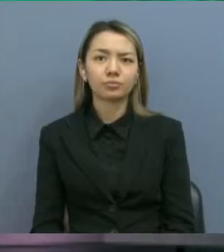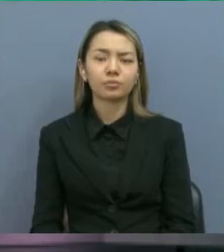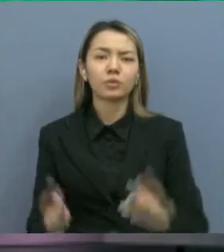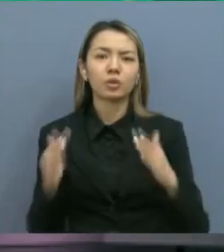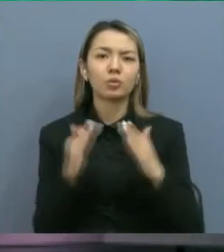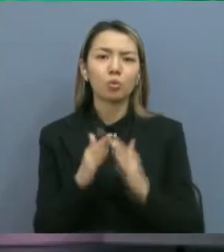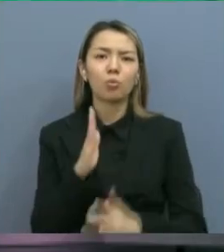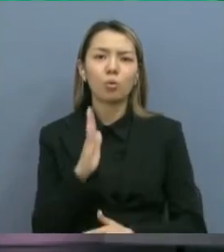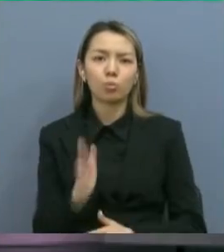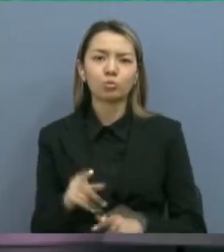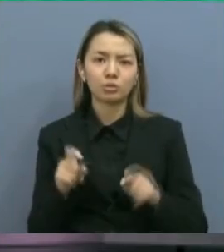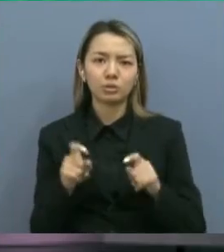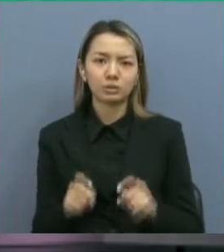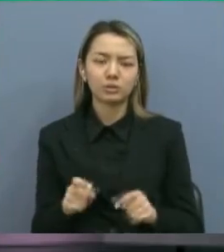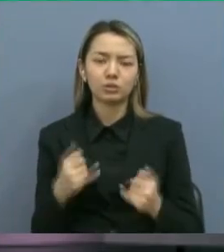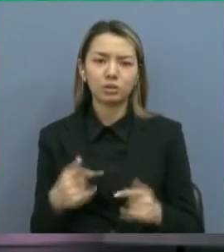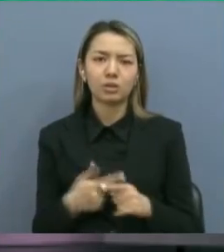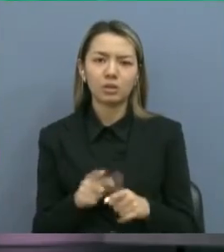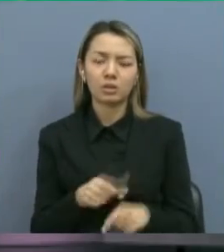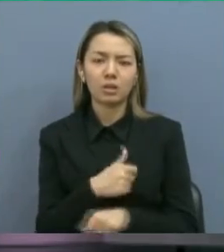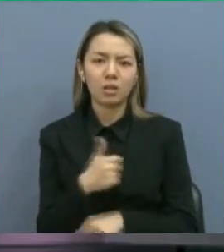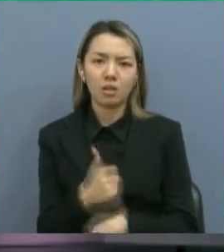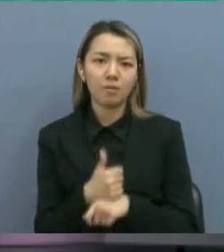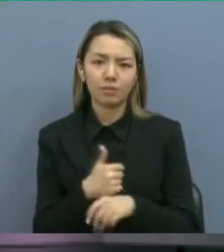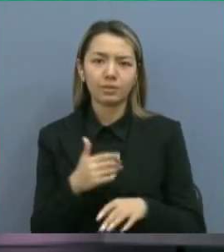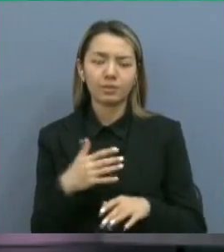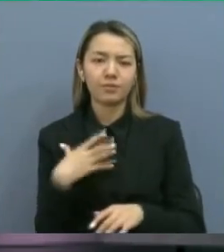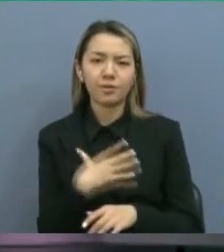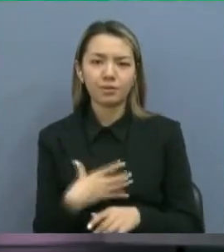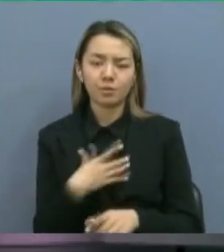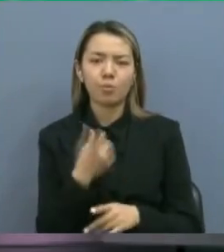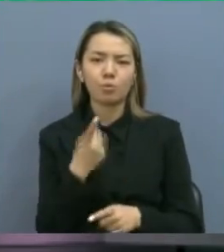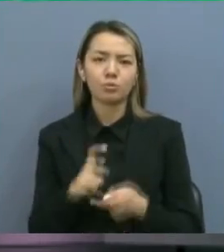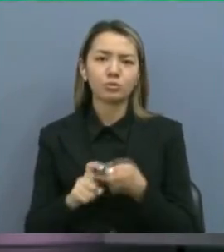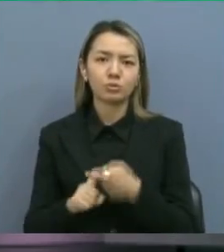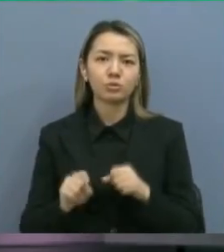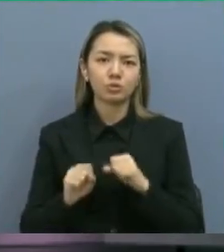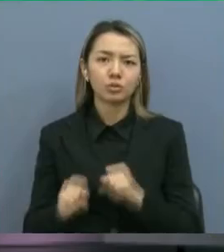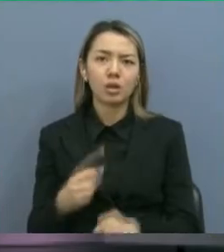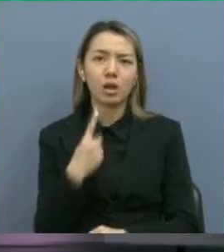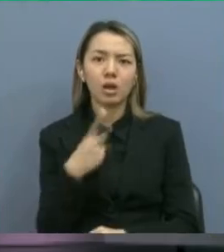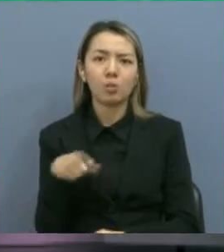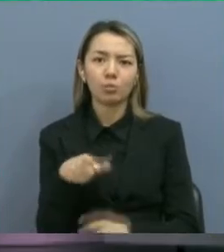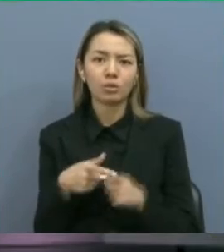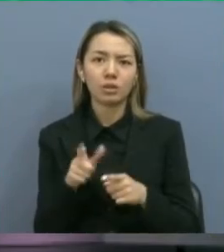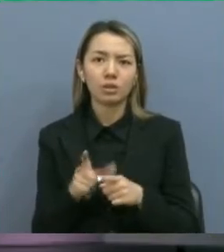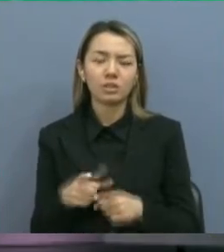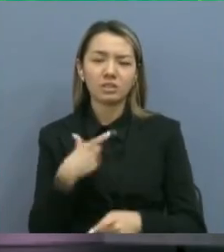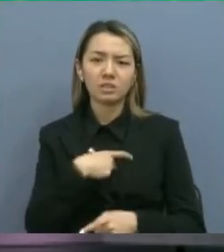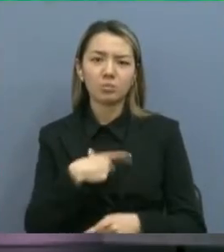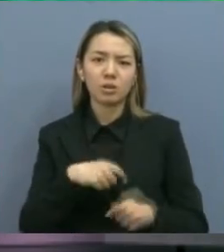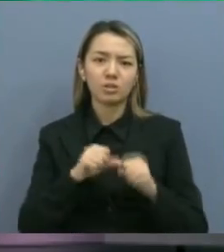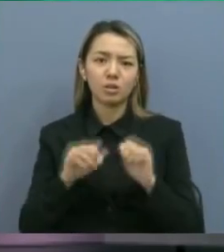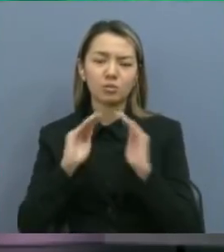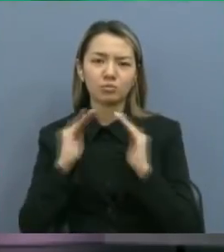Үйде болыңыз. Бүгінгі күннің ең басты ұраны осындай. Өйткені вирустан қорғанудың бірден бір жолы ол оқшаулану.